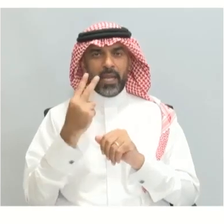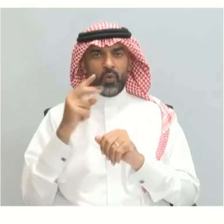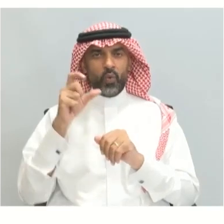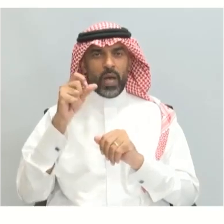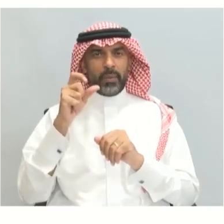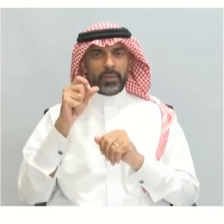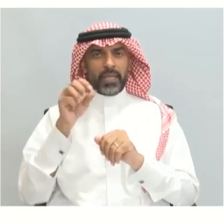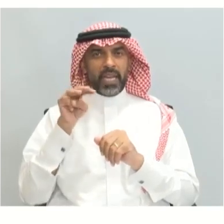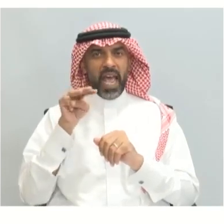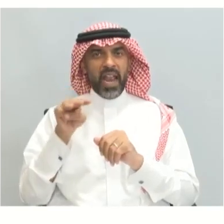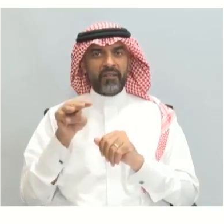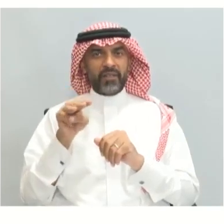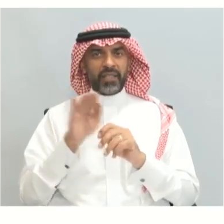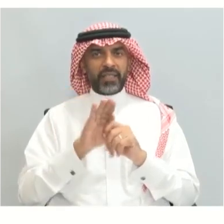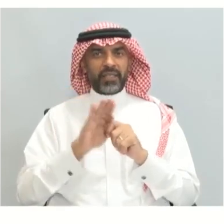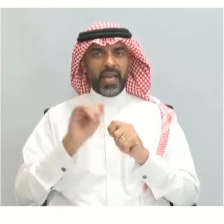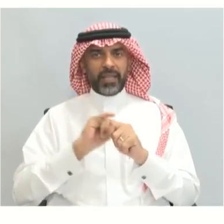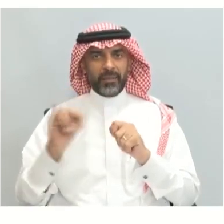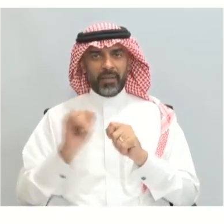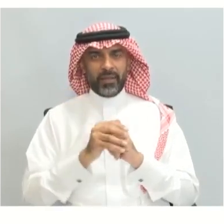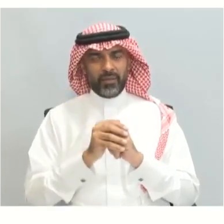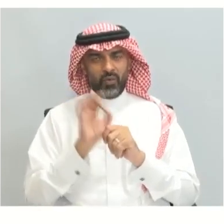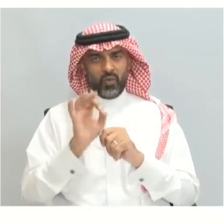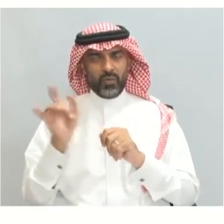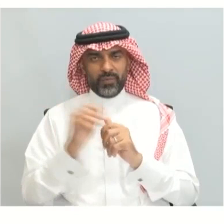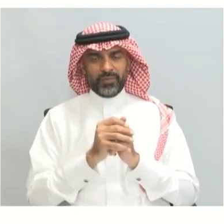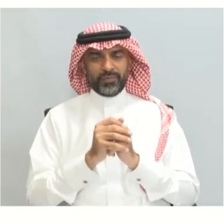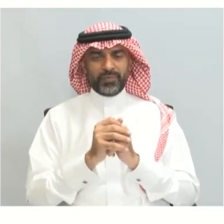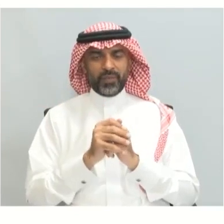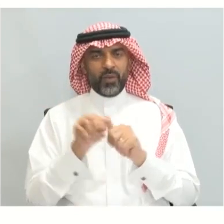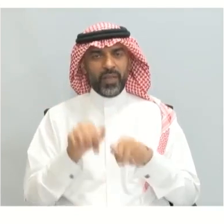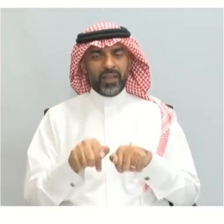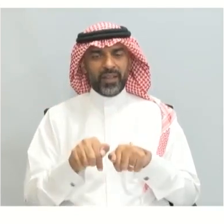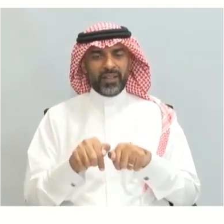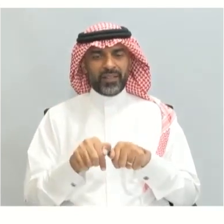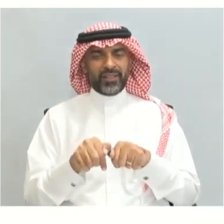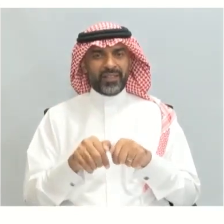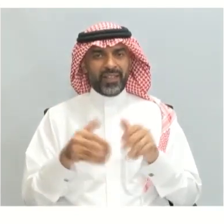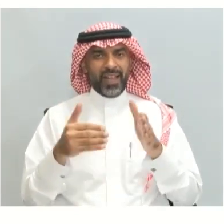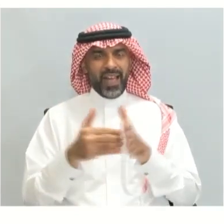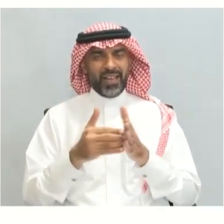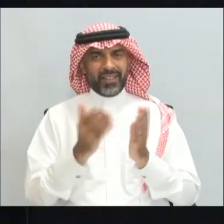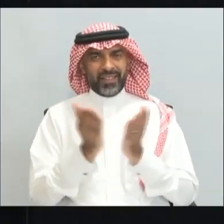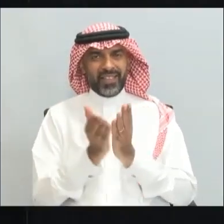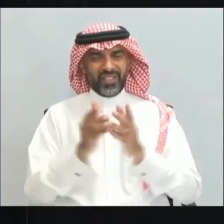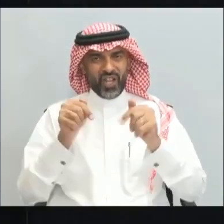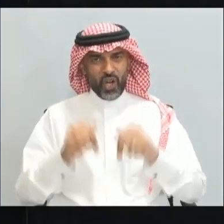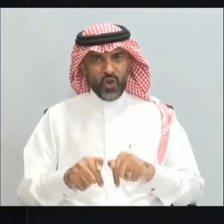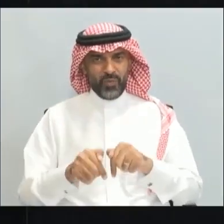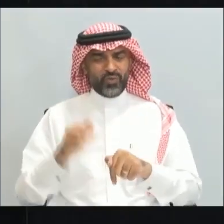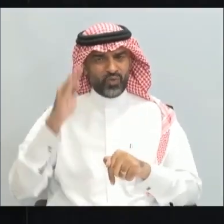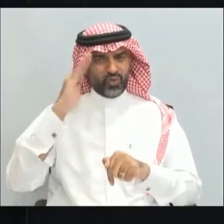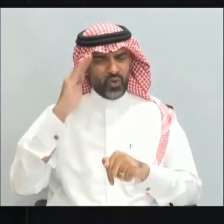لكم 2 ال سنتي وبذلك ابنائي وبنات الطلاب ننهي درسنا لهذا